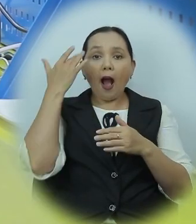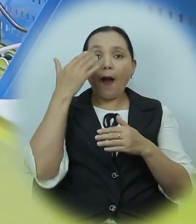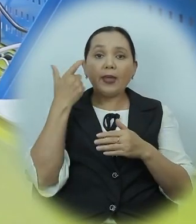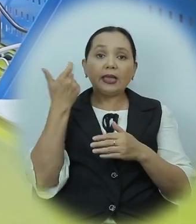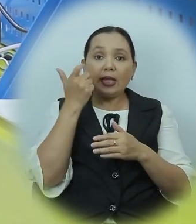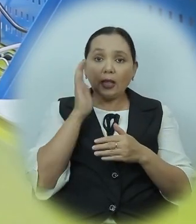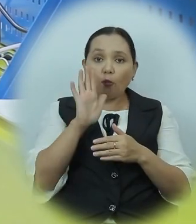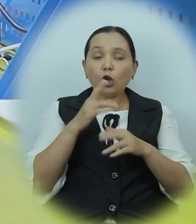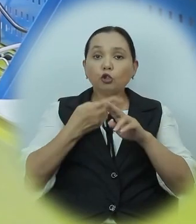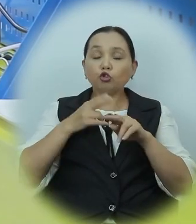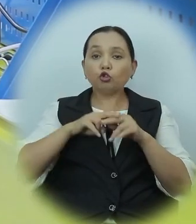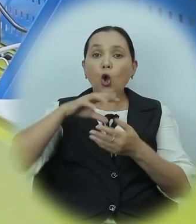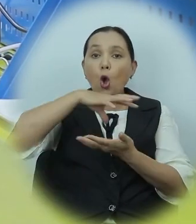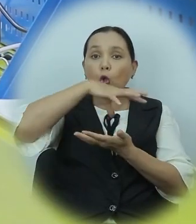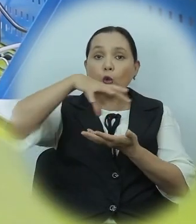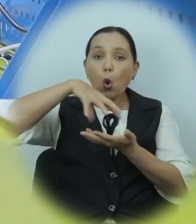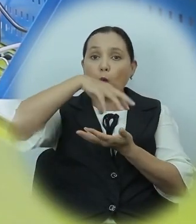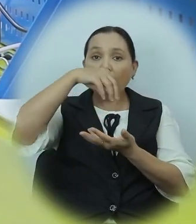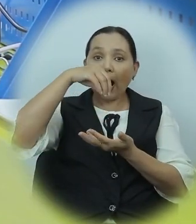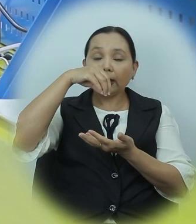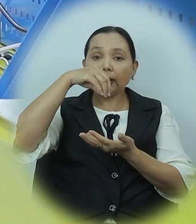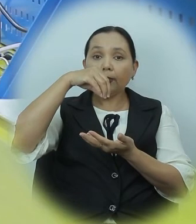Shuning uchun tortlarni